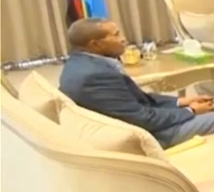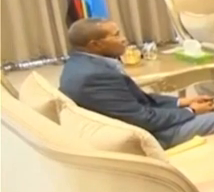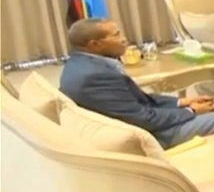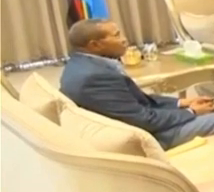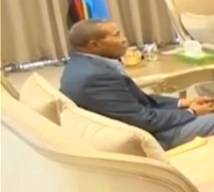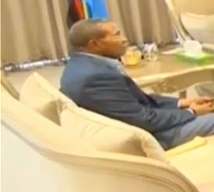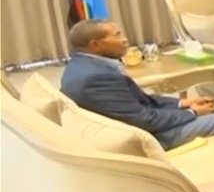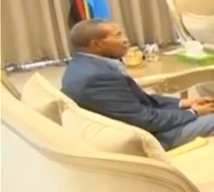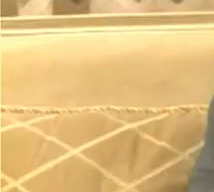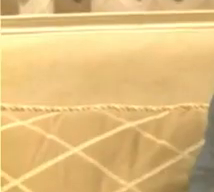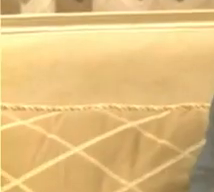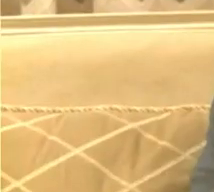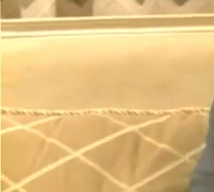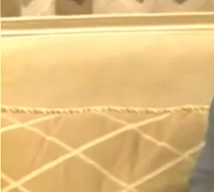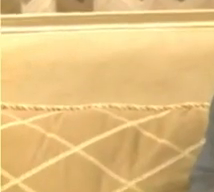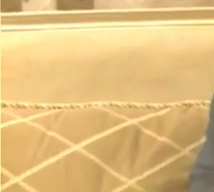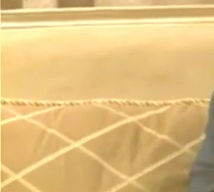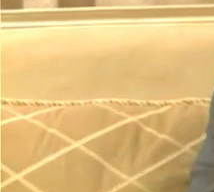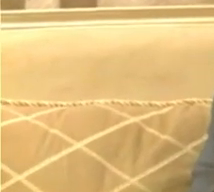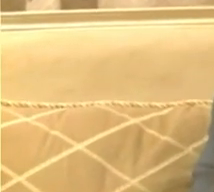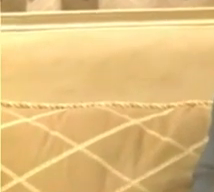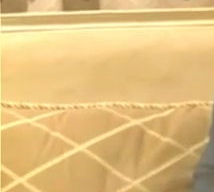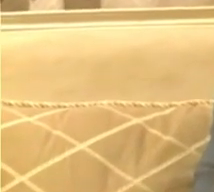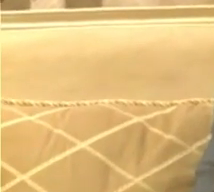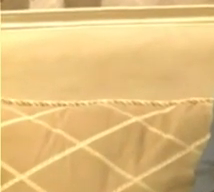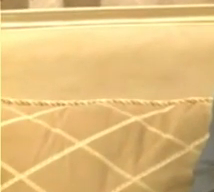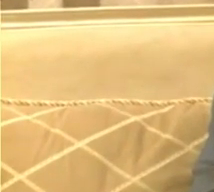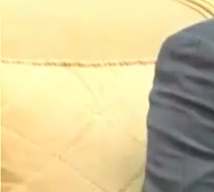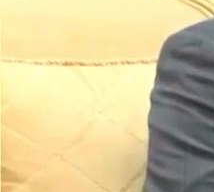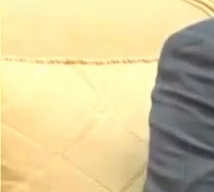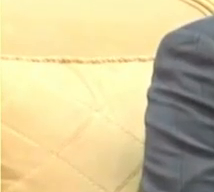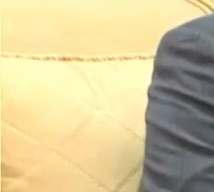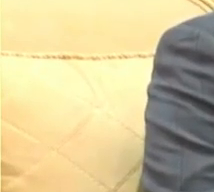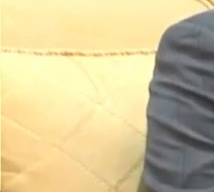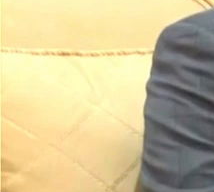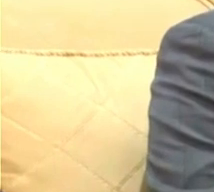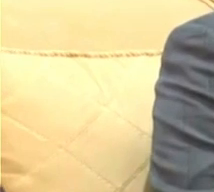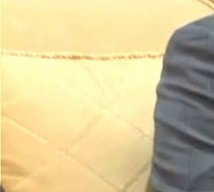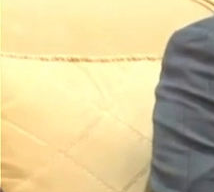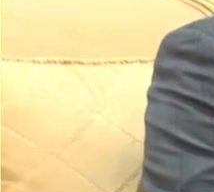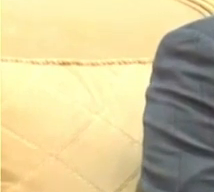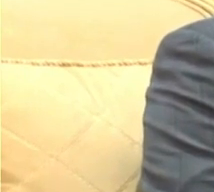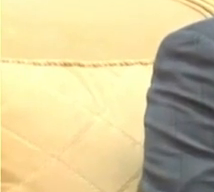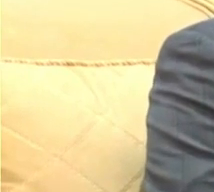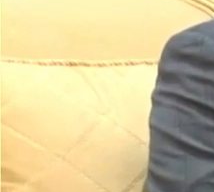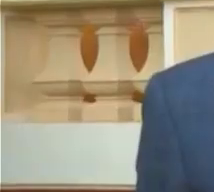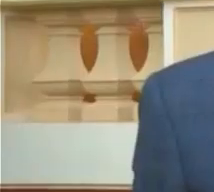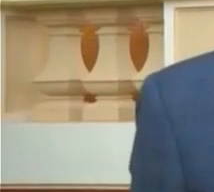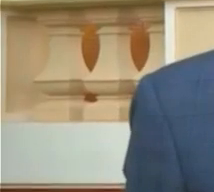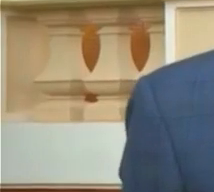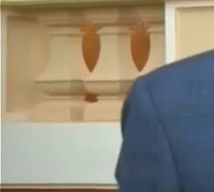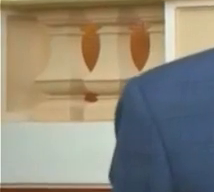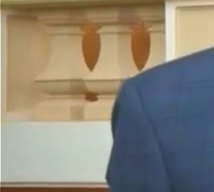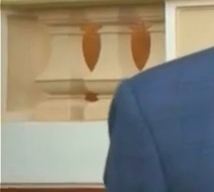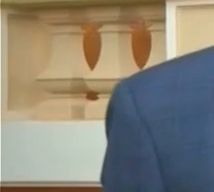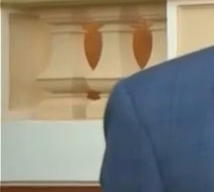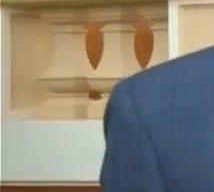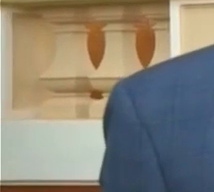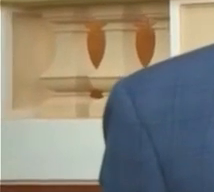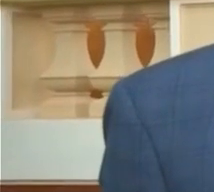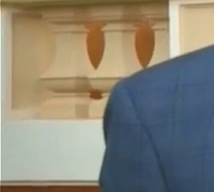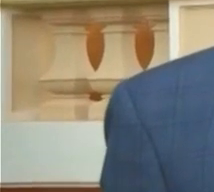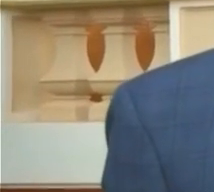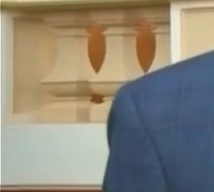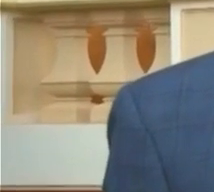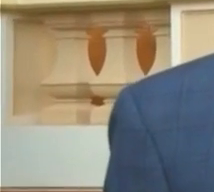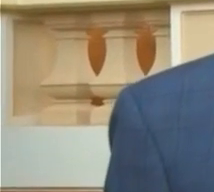Le président Félix Tshisekedi et son prédécesseur. Non,